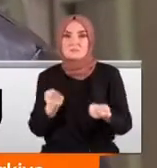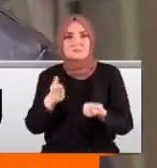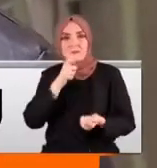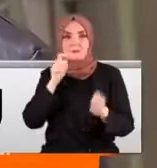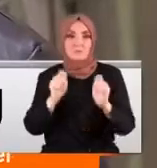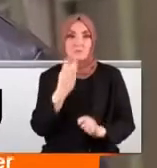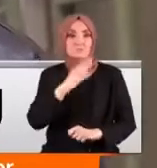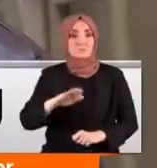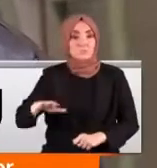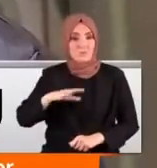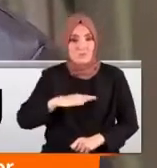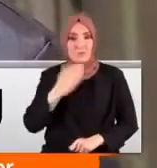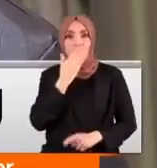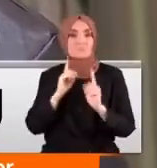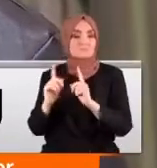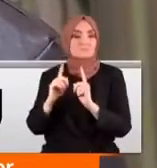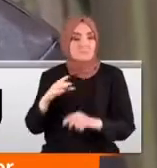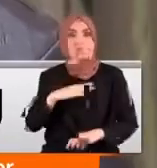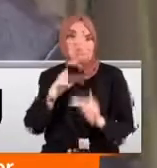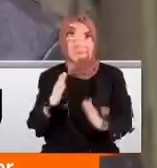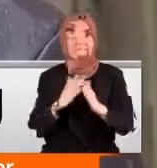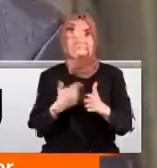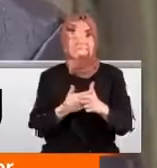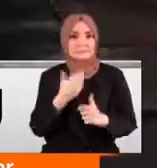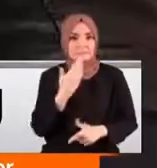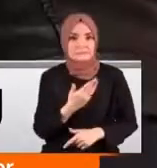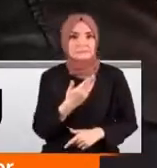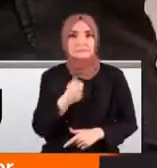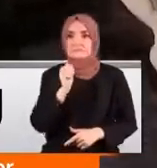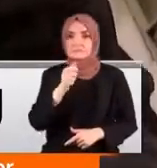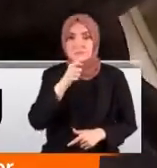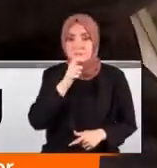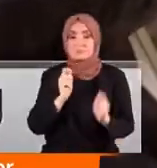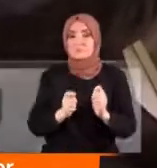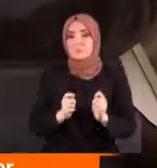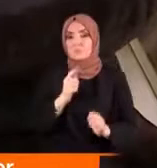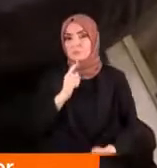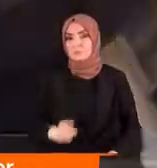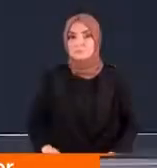okuyor. Evim kira. Hani geçimi zor sağlıyoruz.